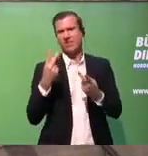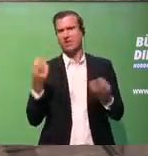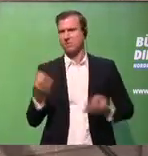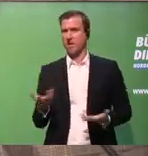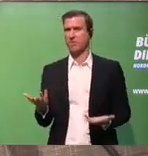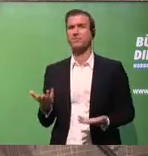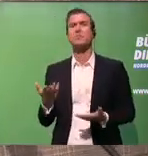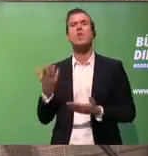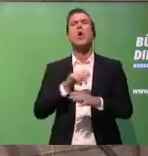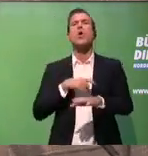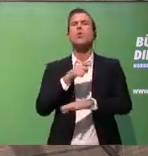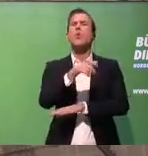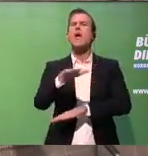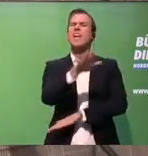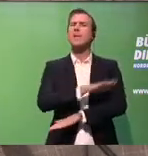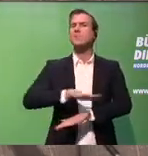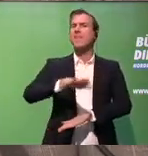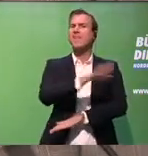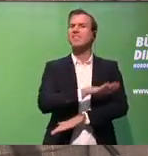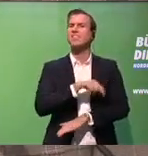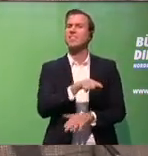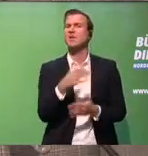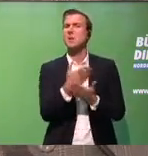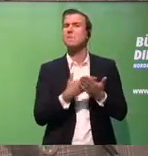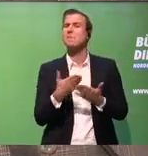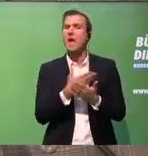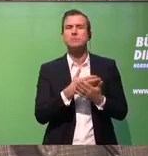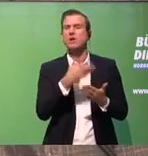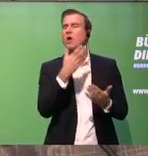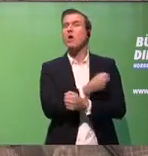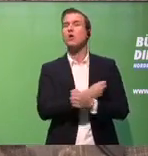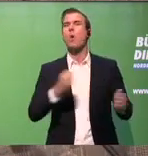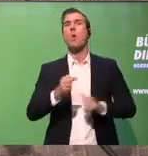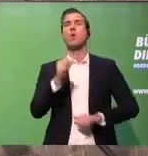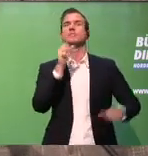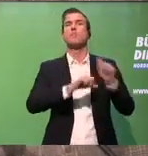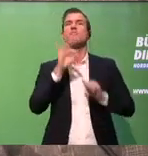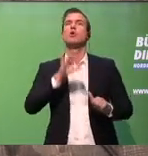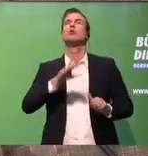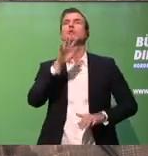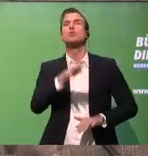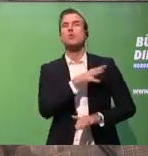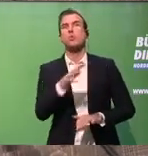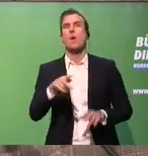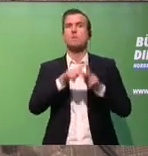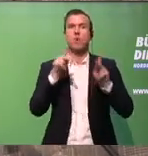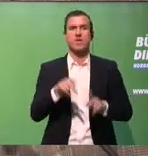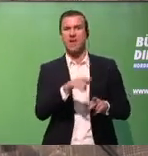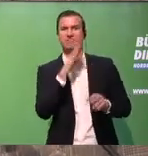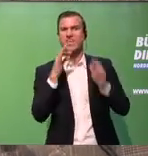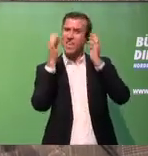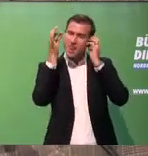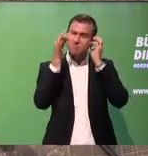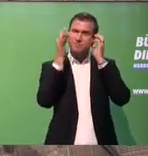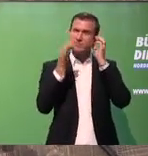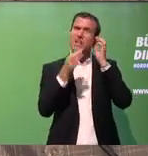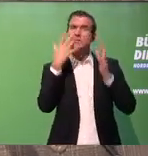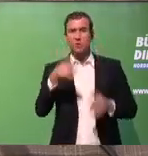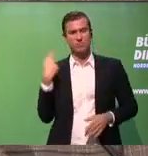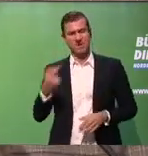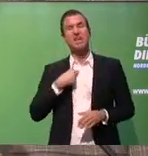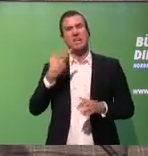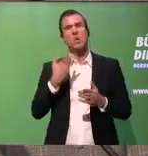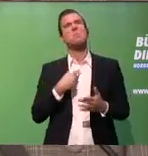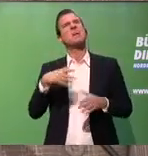Das Ruhrgebiet ist ja quasi ein einmaliges Laboratorium für Strukturprojekte aller Art. Wir teilen als Region